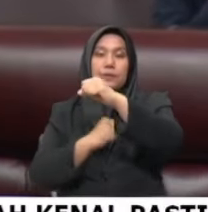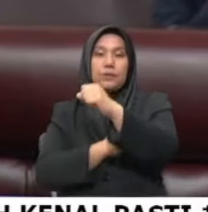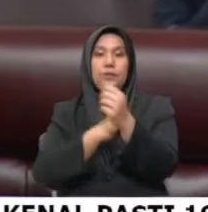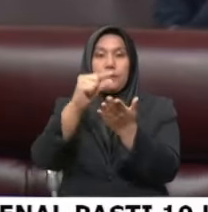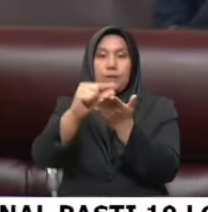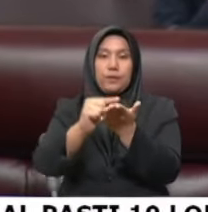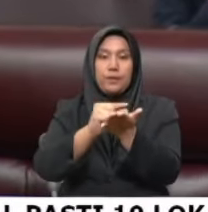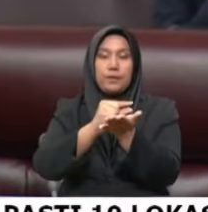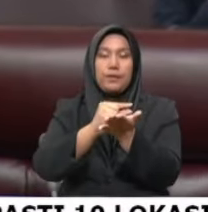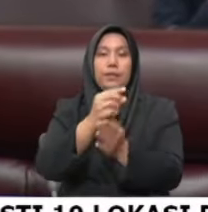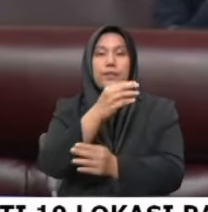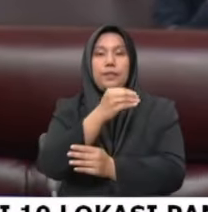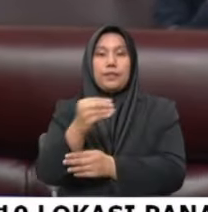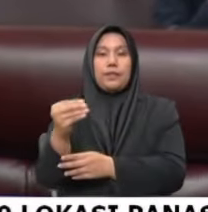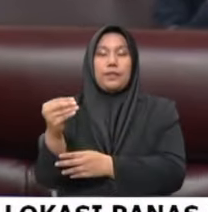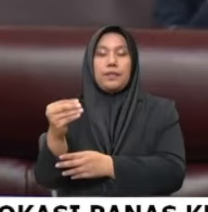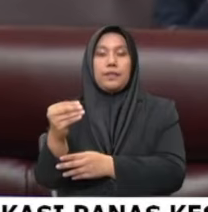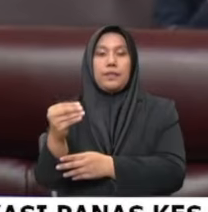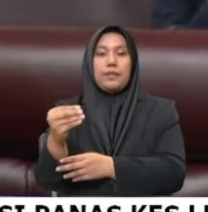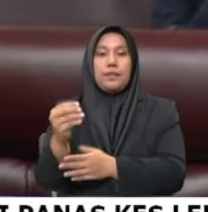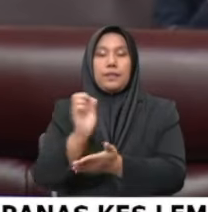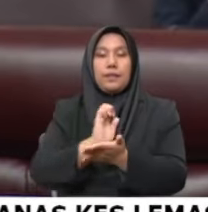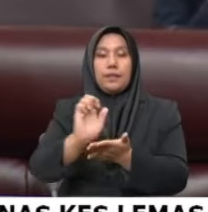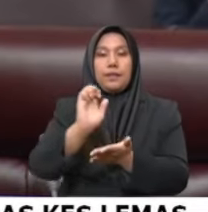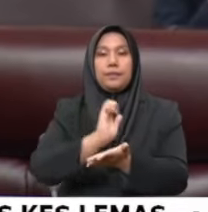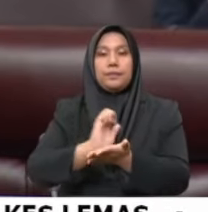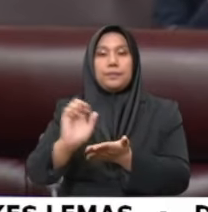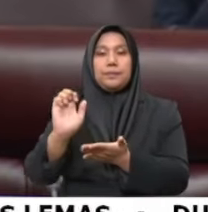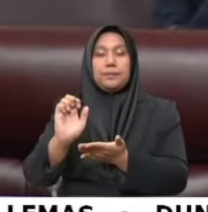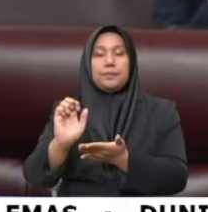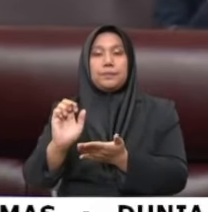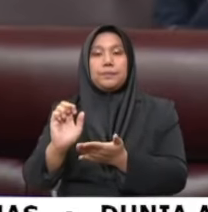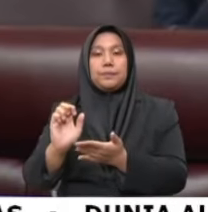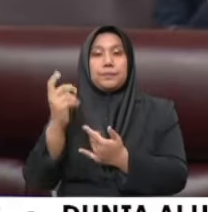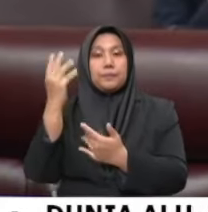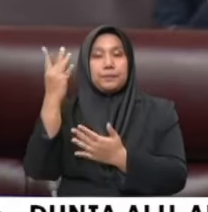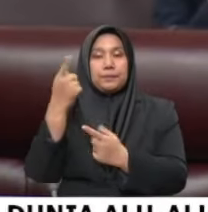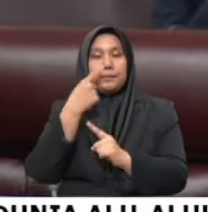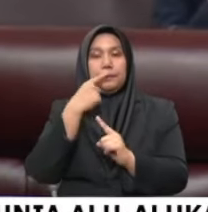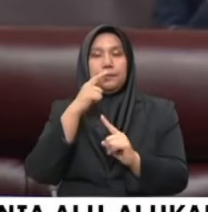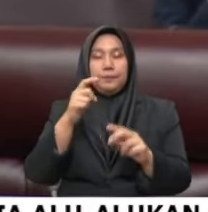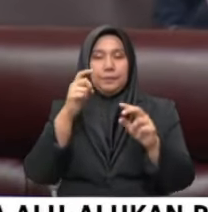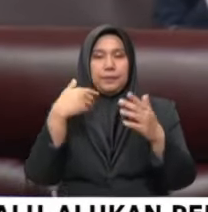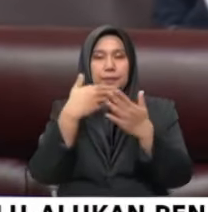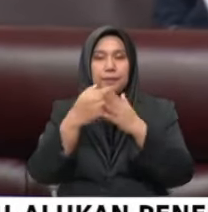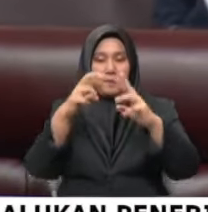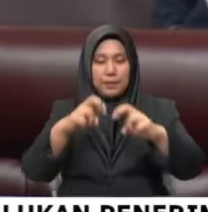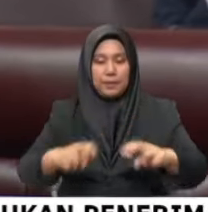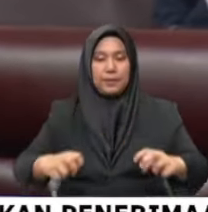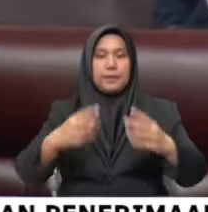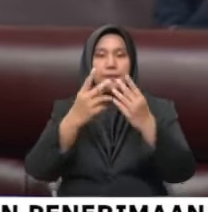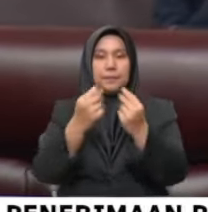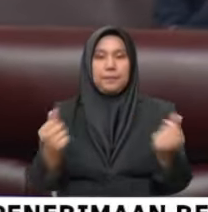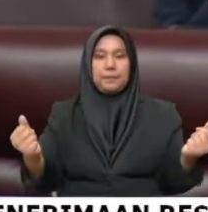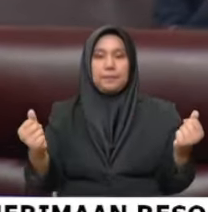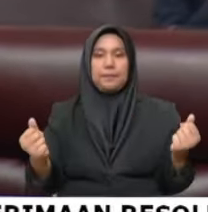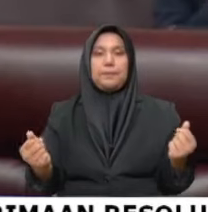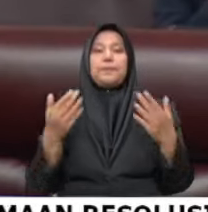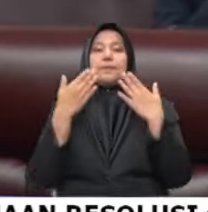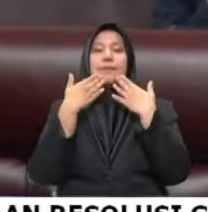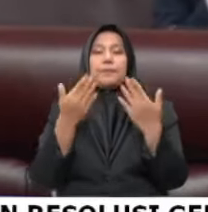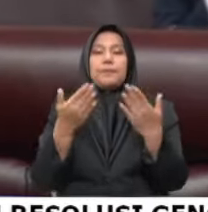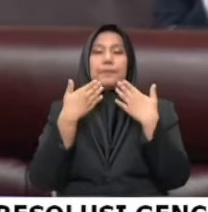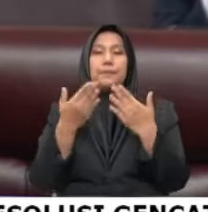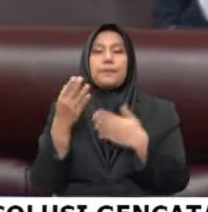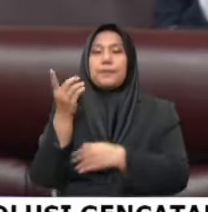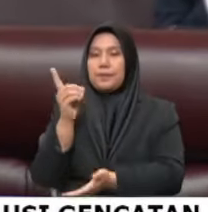juga allowance. Cadangan tersebut telah dibawa dan kita sedang menunggu jawapan sehingga kajian tersebut selesai. Sekian, terima kasih Dr. Linggis Rowan